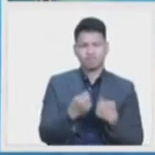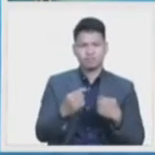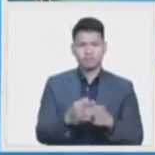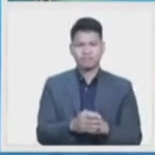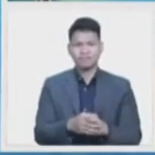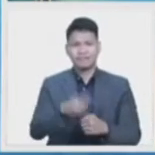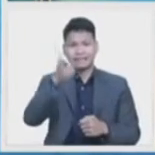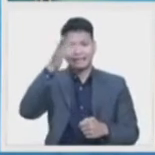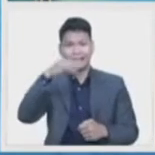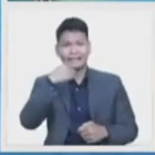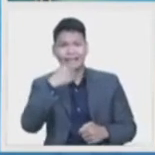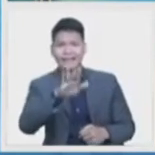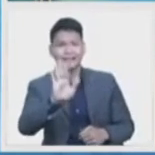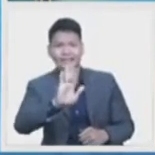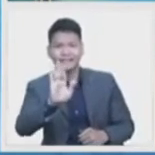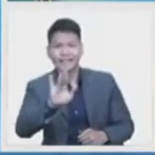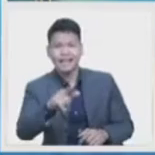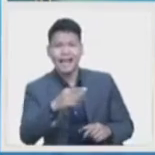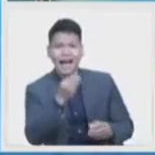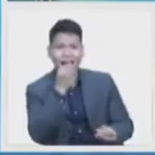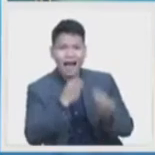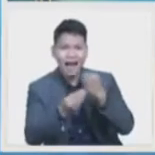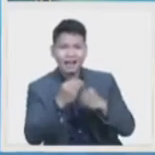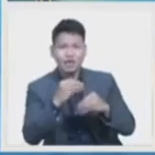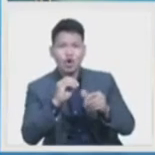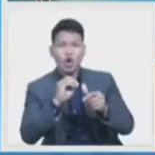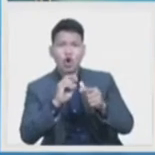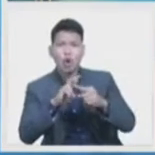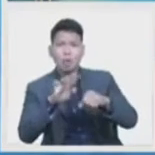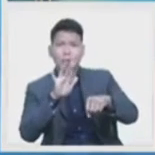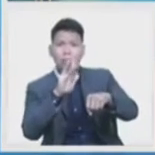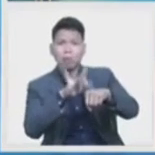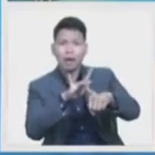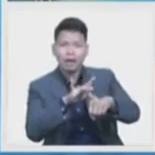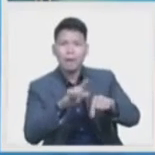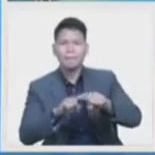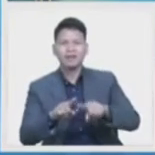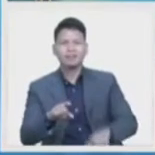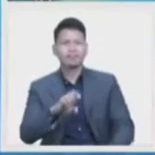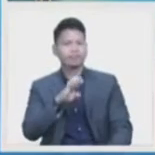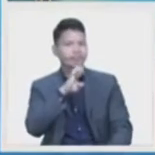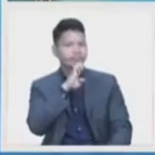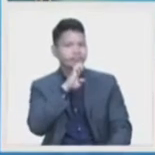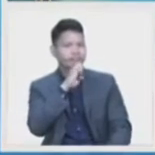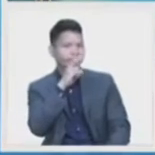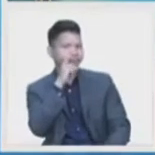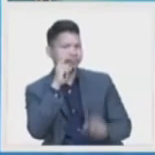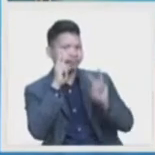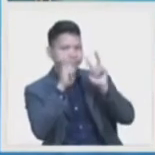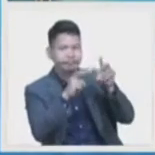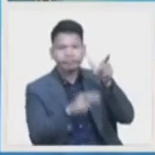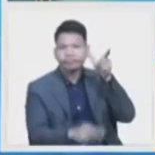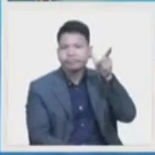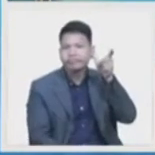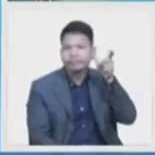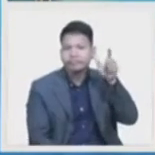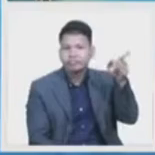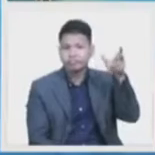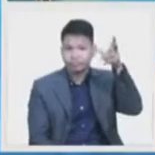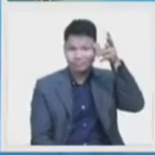bisan paghikap niini apan nagapaminaw si iba sa tingog sa